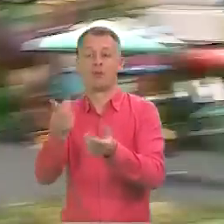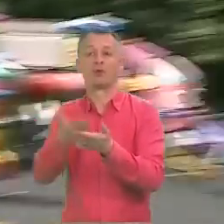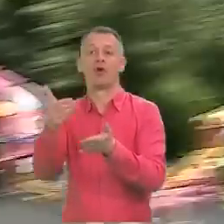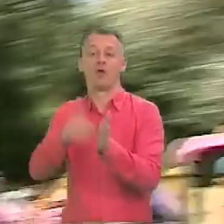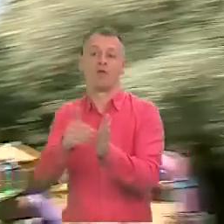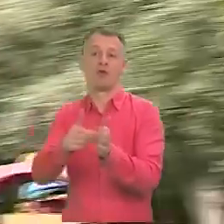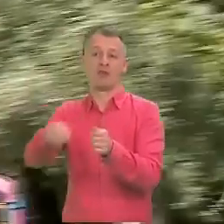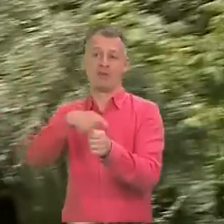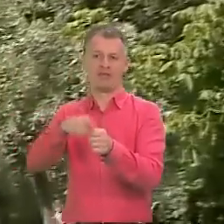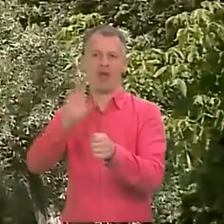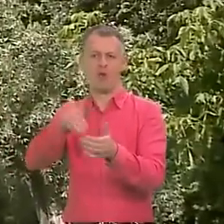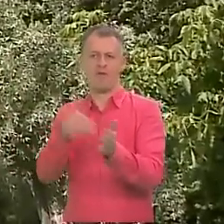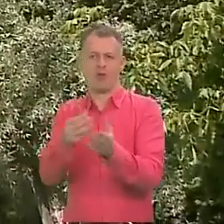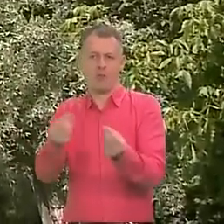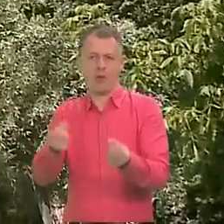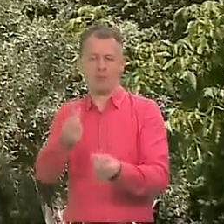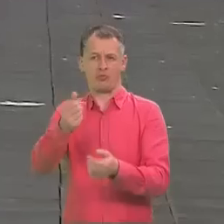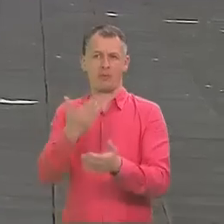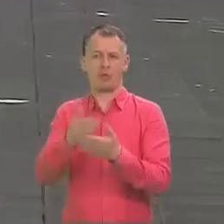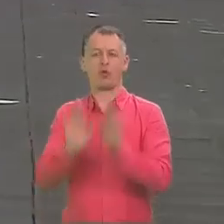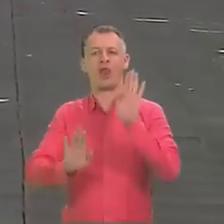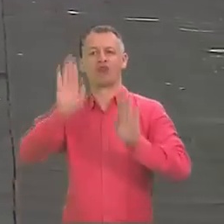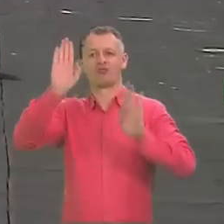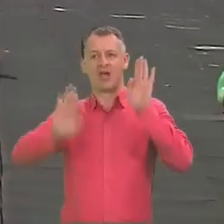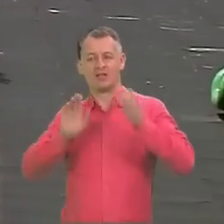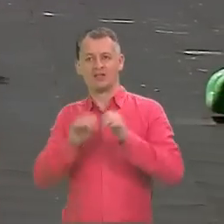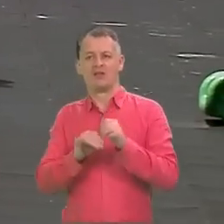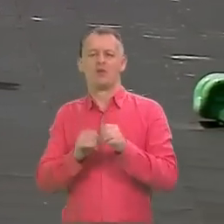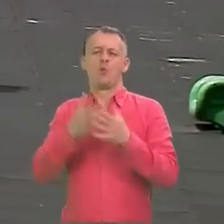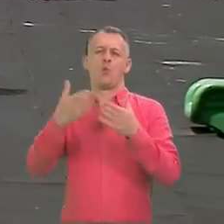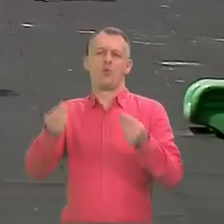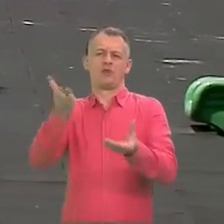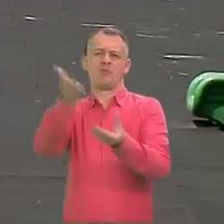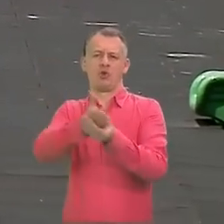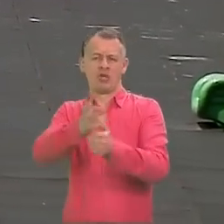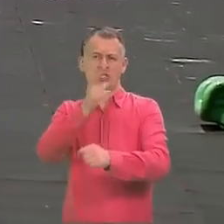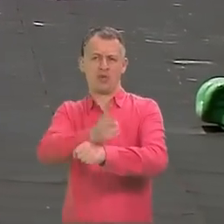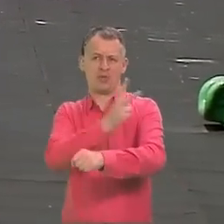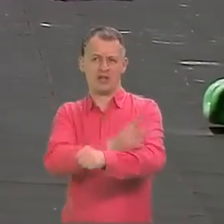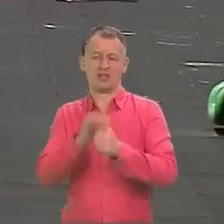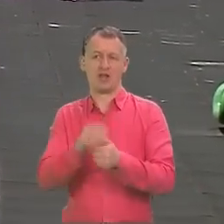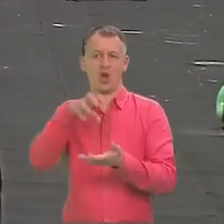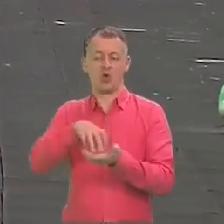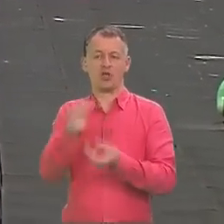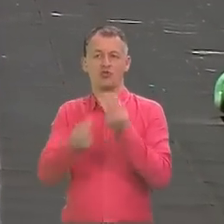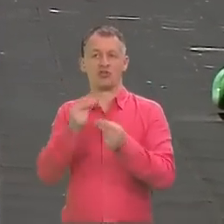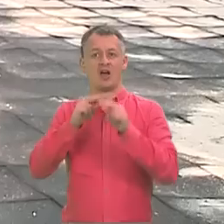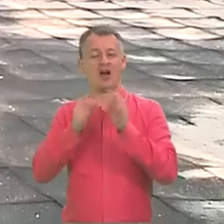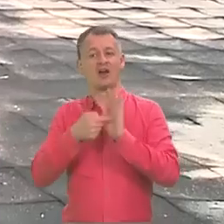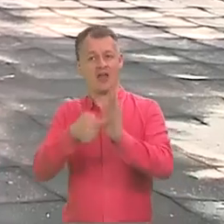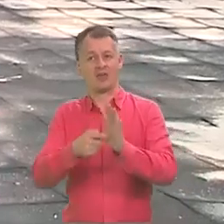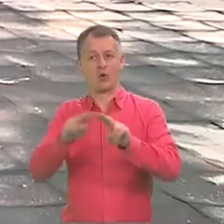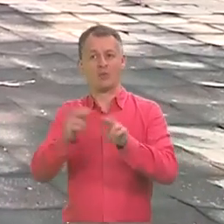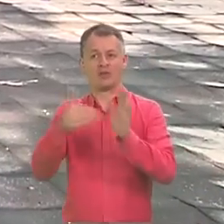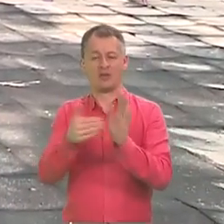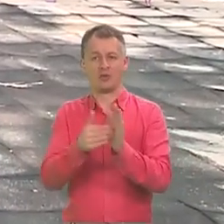de foarte multe investiții, e nevoie de licitații, e nevoie de foarte multă birocrație ca aceste locuri de joacă să arate așa cum ar trebui. Speranța